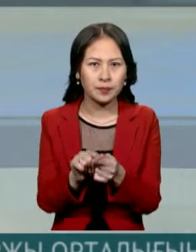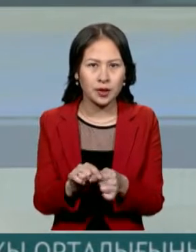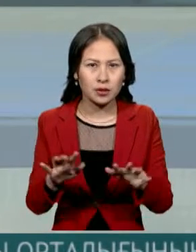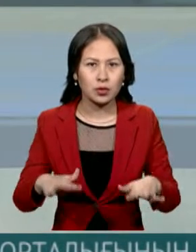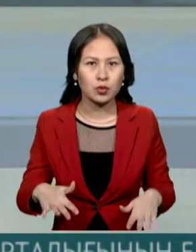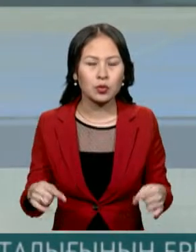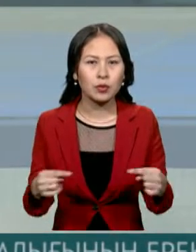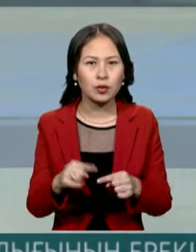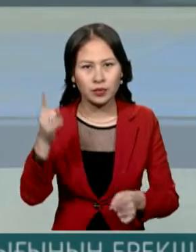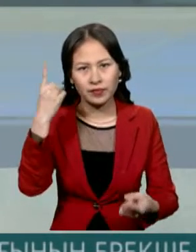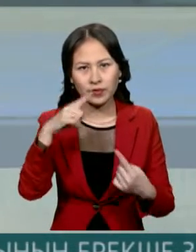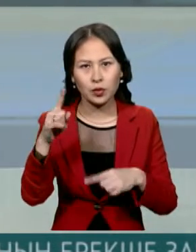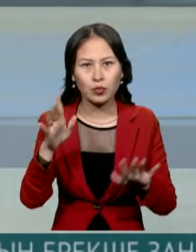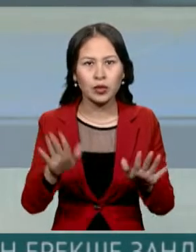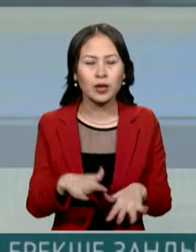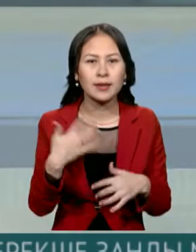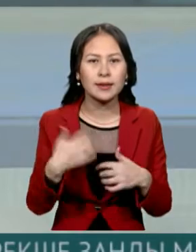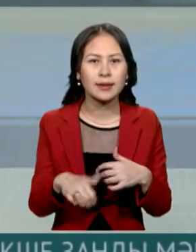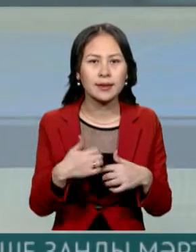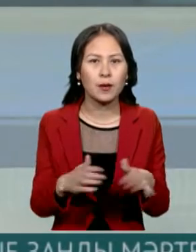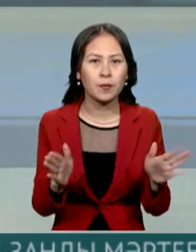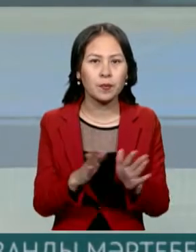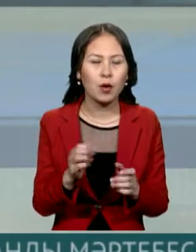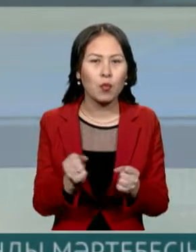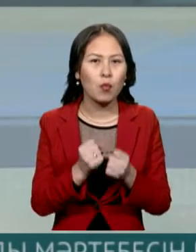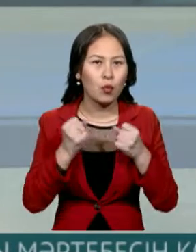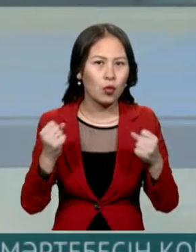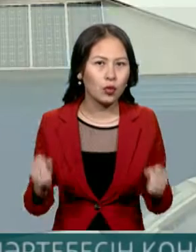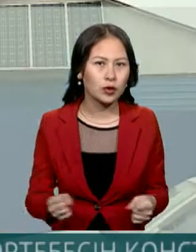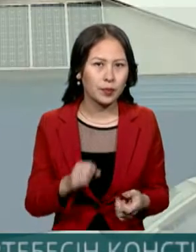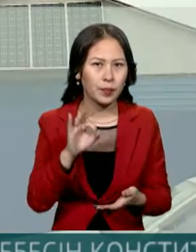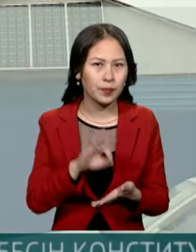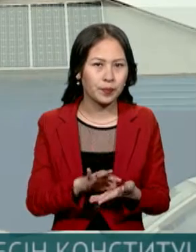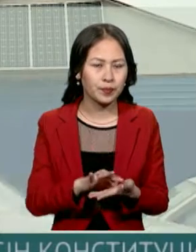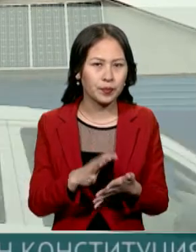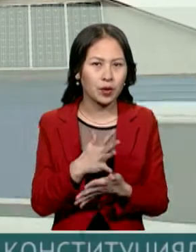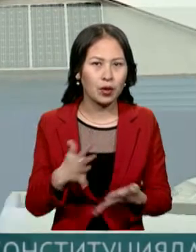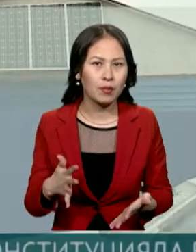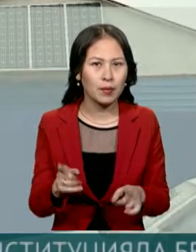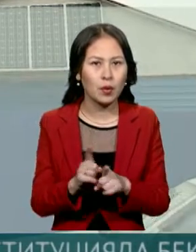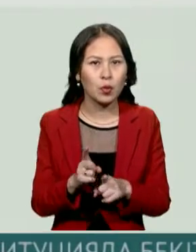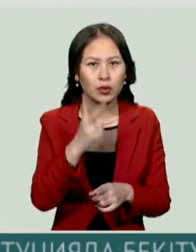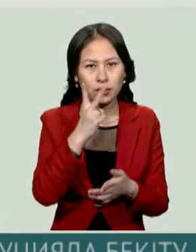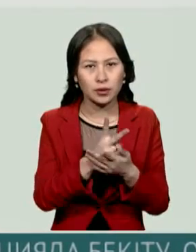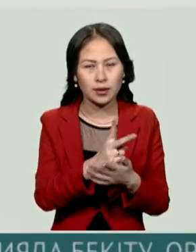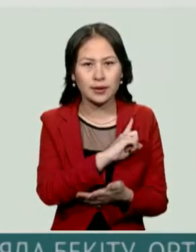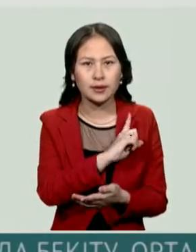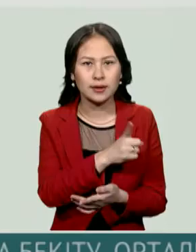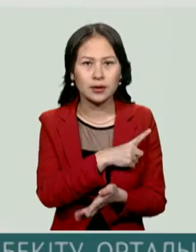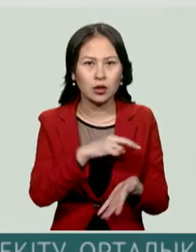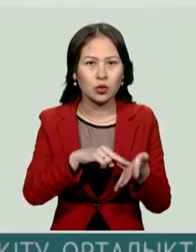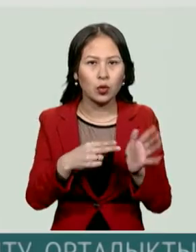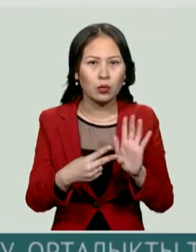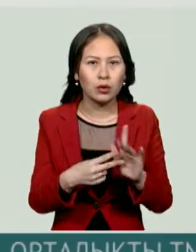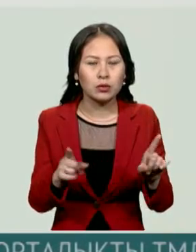құрастырған. Өнертапқыш енді осы шағын қондырғыны кеңейтіп, өндірістік мақсатқа пайдаға асырсам дейді. Баламалы қуат көзін құрастыру туралы